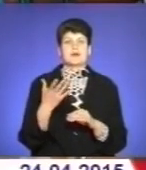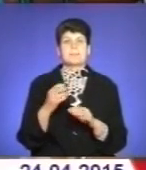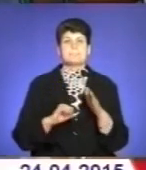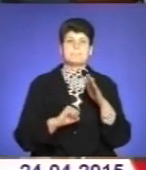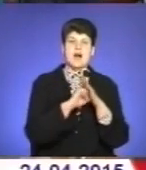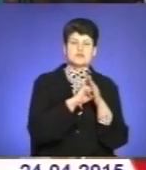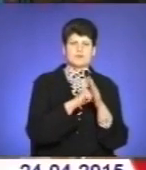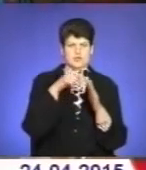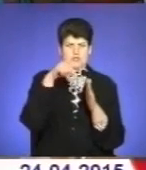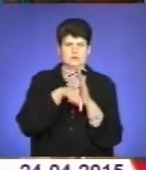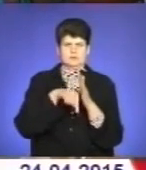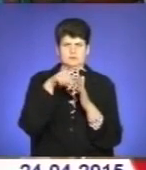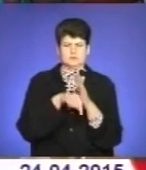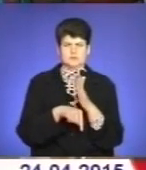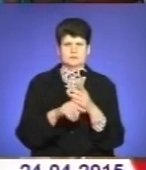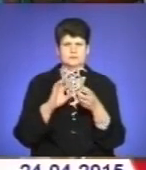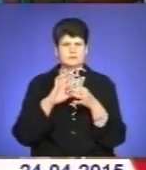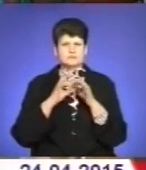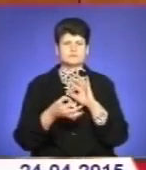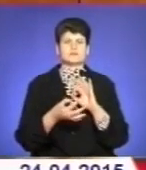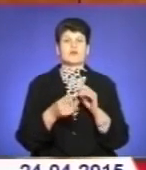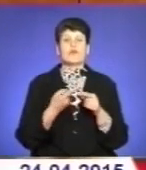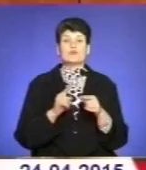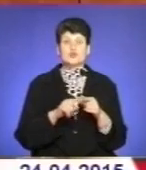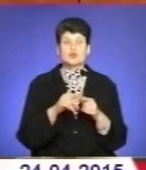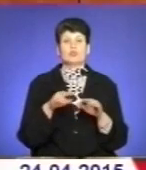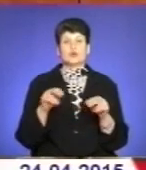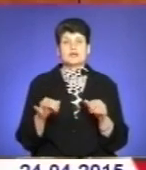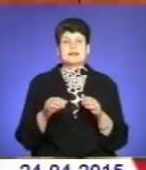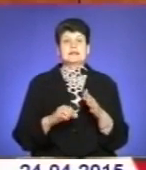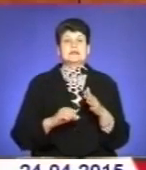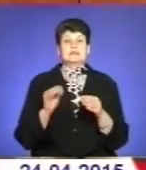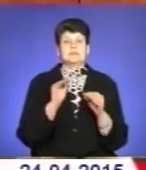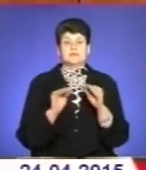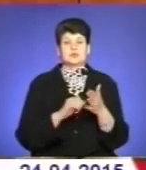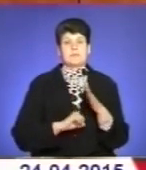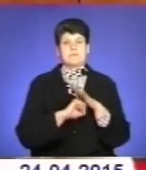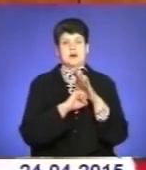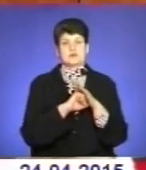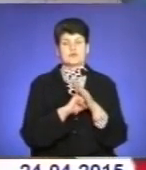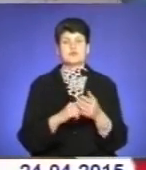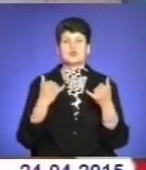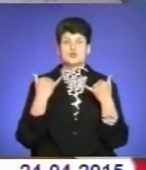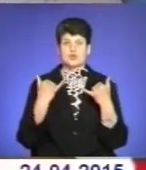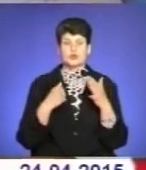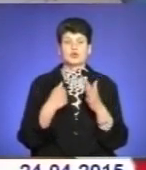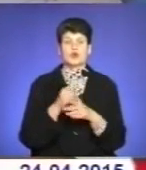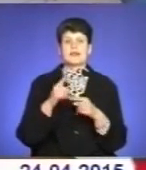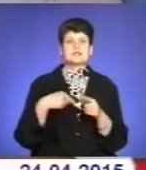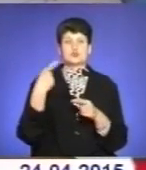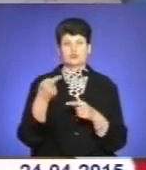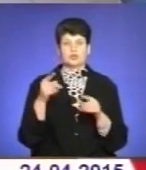чи поглиблений. У цьому пункті тестування усі складають базовий рівень. І вже від сьогодні до наступного